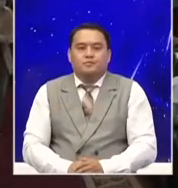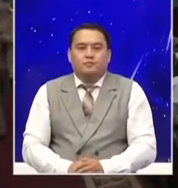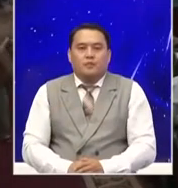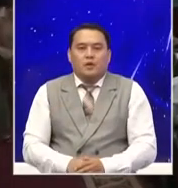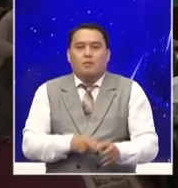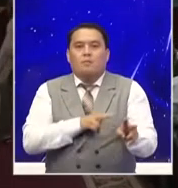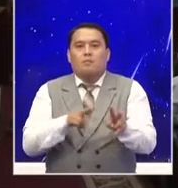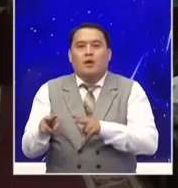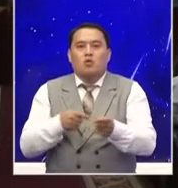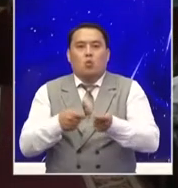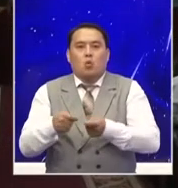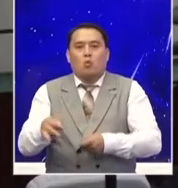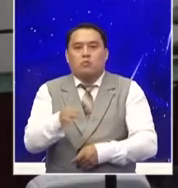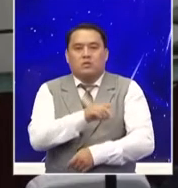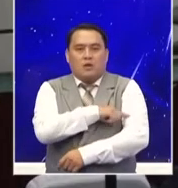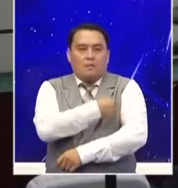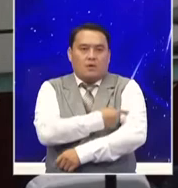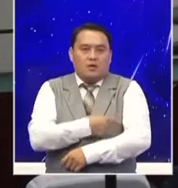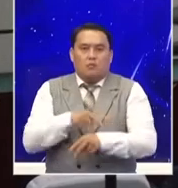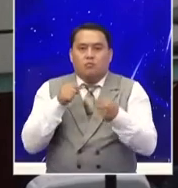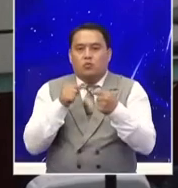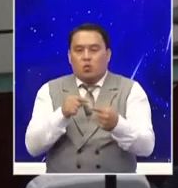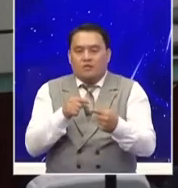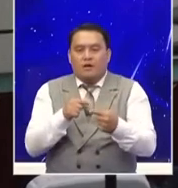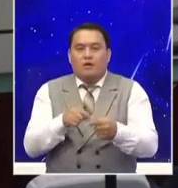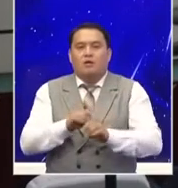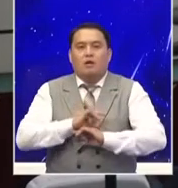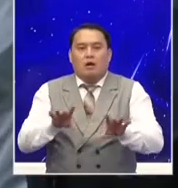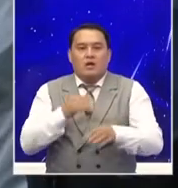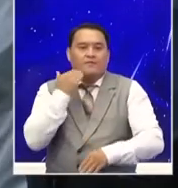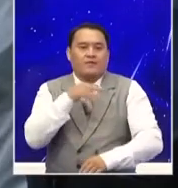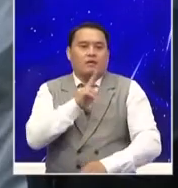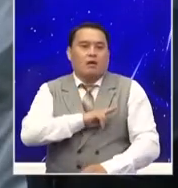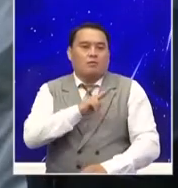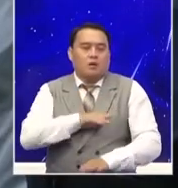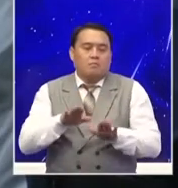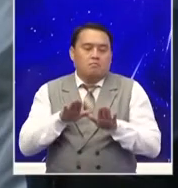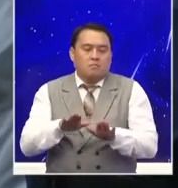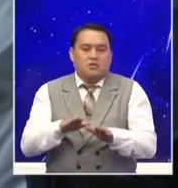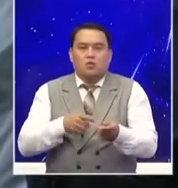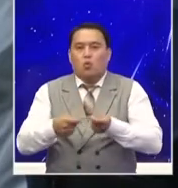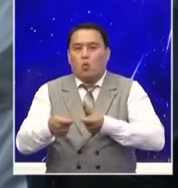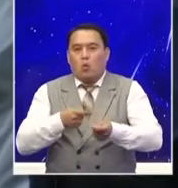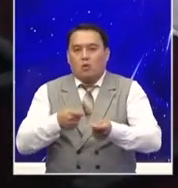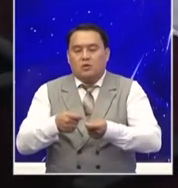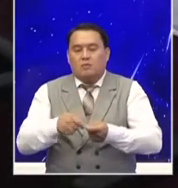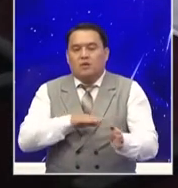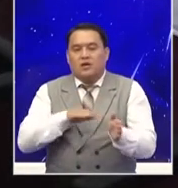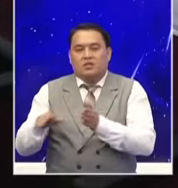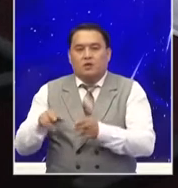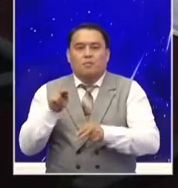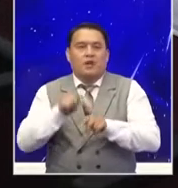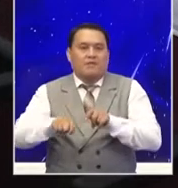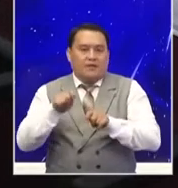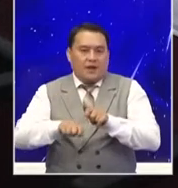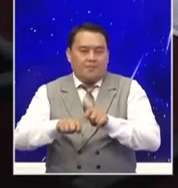итоги мониторинга, руководитель областного департамента по противодействию коррупции отметил эффективную работу местных властей и продуктивность прошедших проверок.